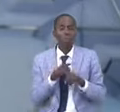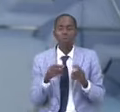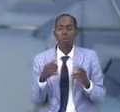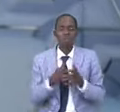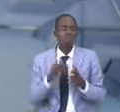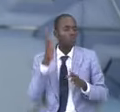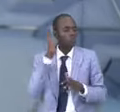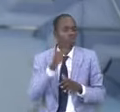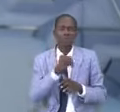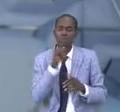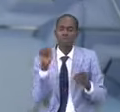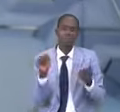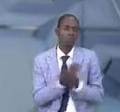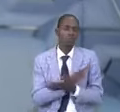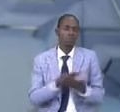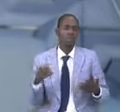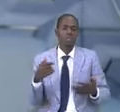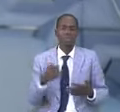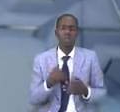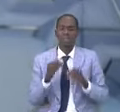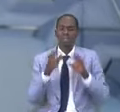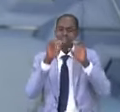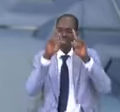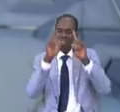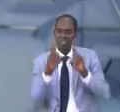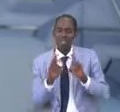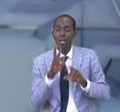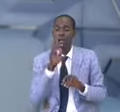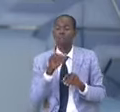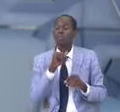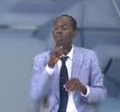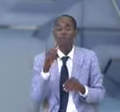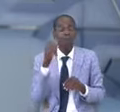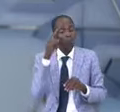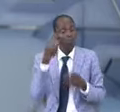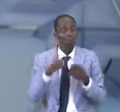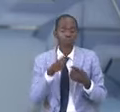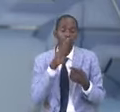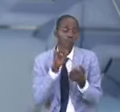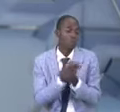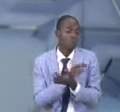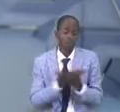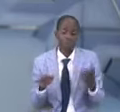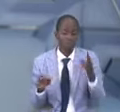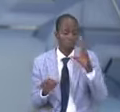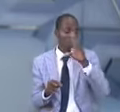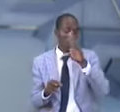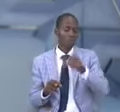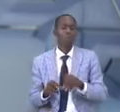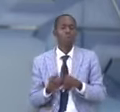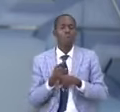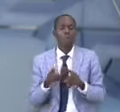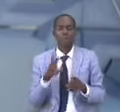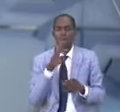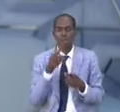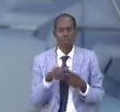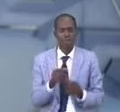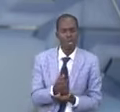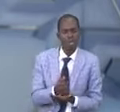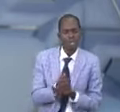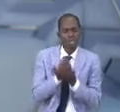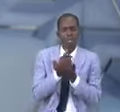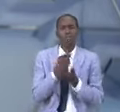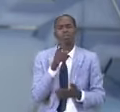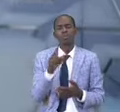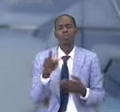les examens ne sont pas là pour détruire les élèves les thèses sont pas là pour détruire ça peut pas